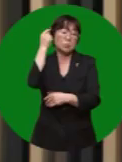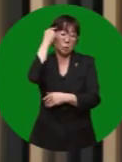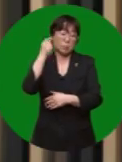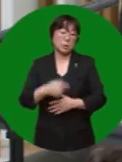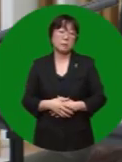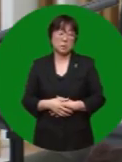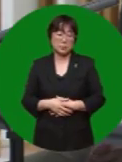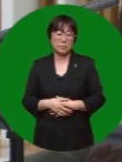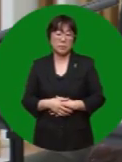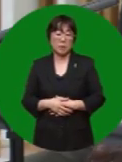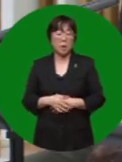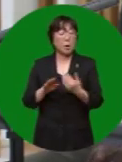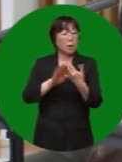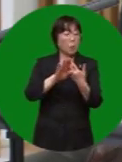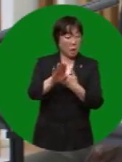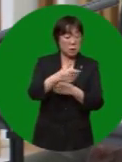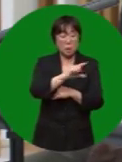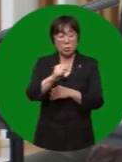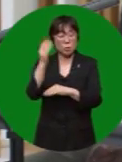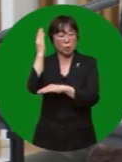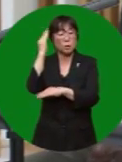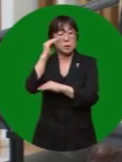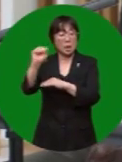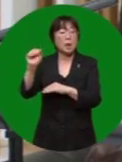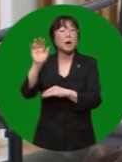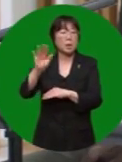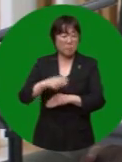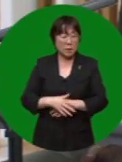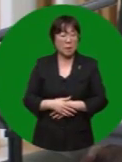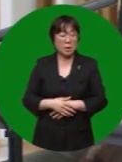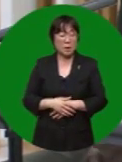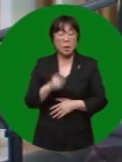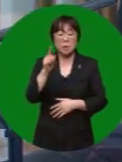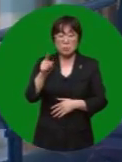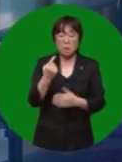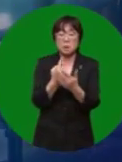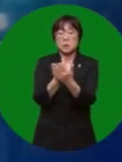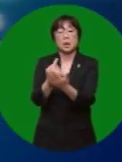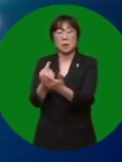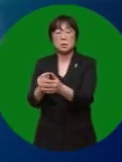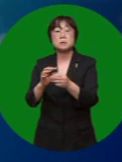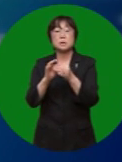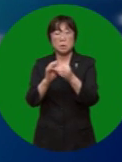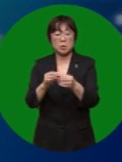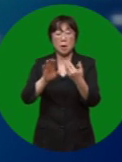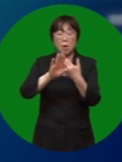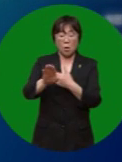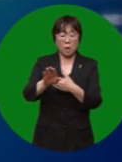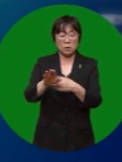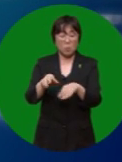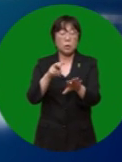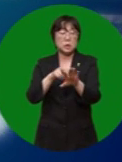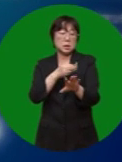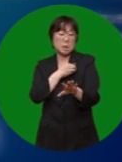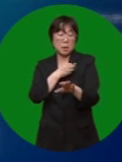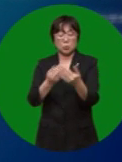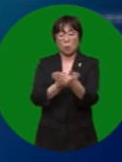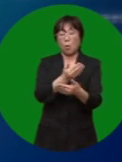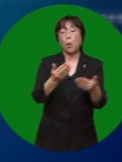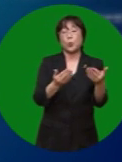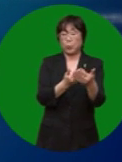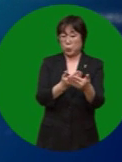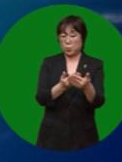ました。また他にもいろんな講習会があれば、その講習会に参加することで他の診断員の方と交流